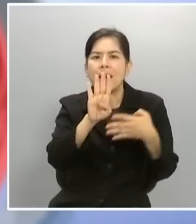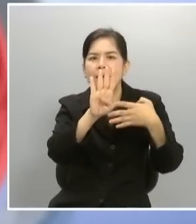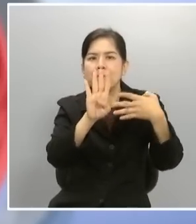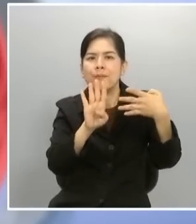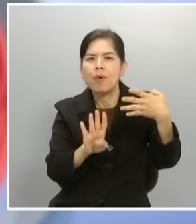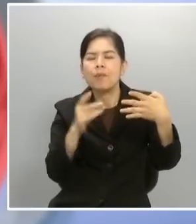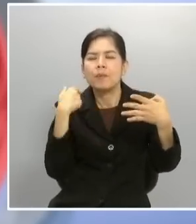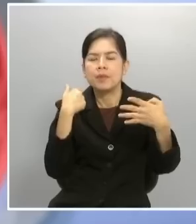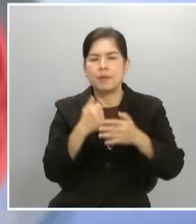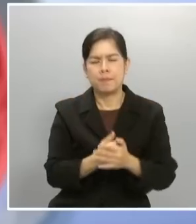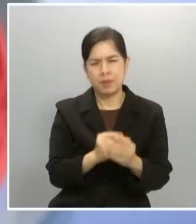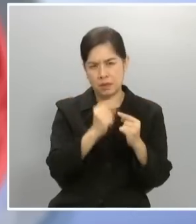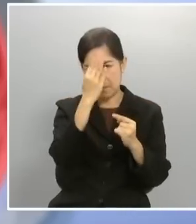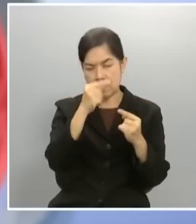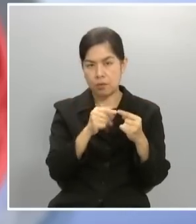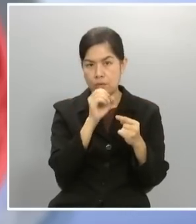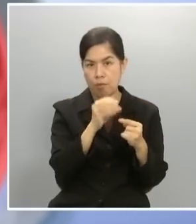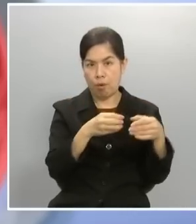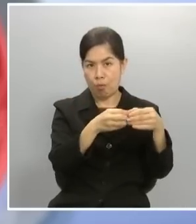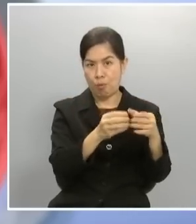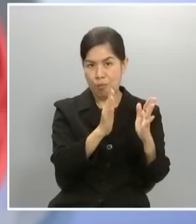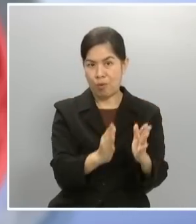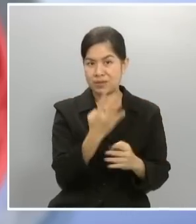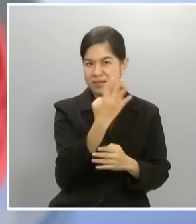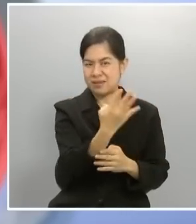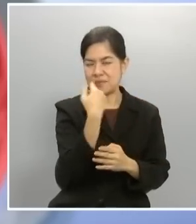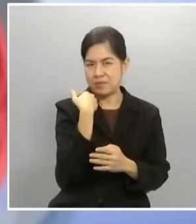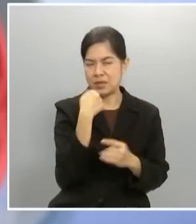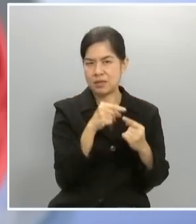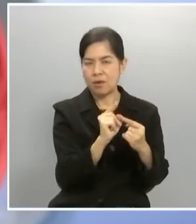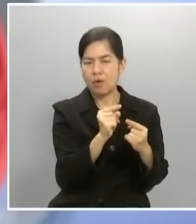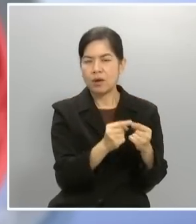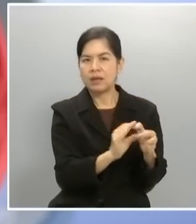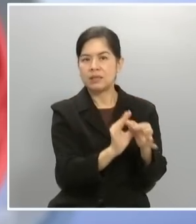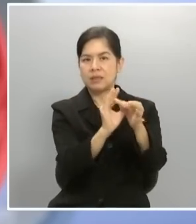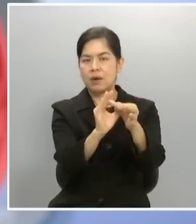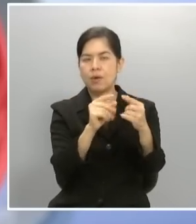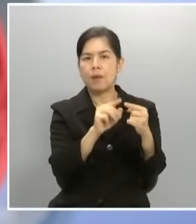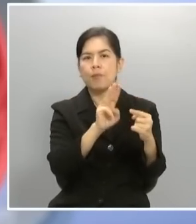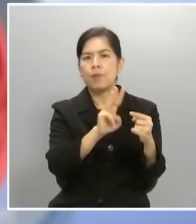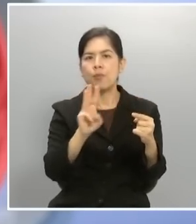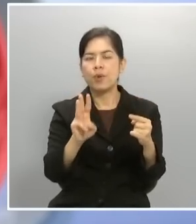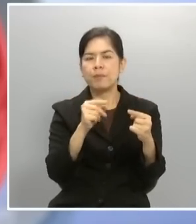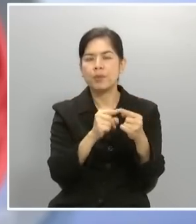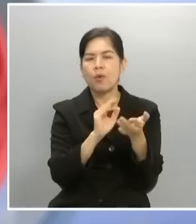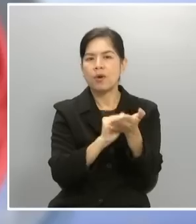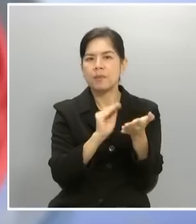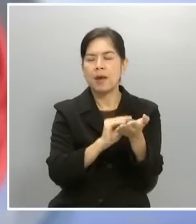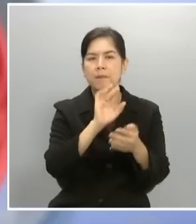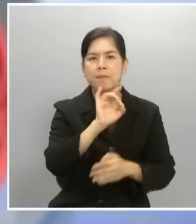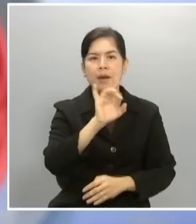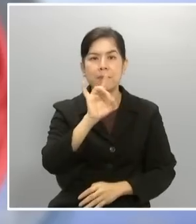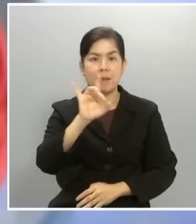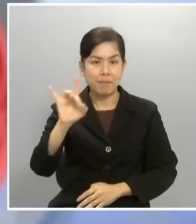ครอบครัวเนี้ยไปมีส่วนเกี่ยวพันกับเว็บพนันออนไลน์มากา 888นี่แหละครับคุณผู้ชมครับเรื่องนี้นะฮะนำมาซึ่ง